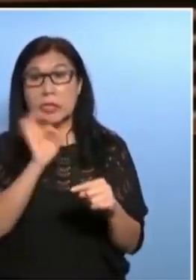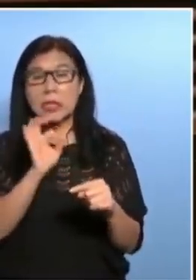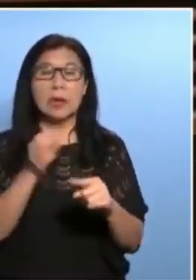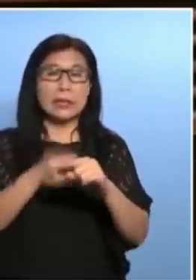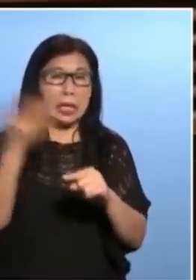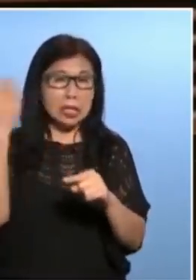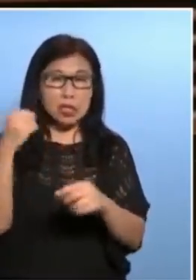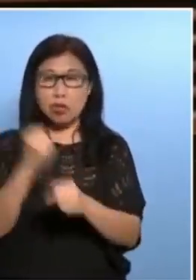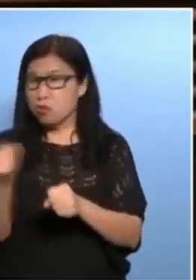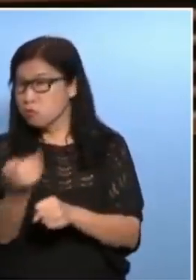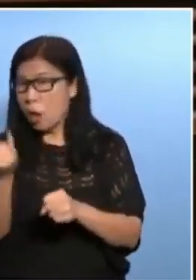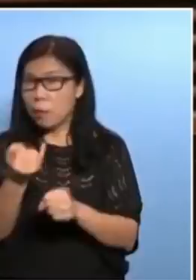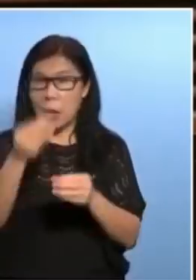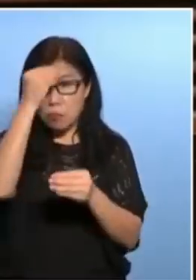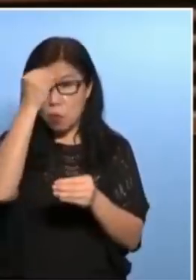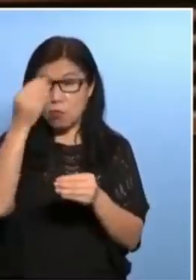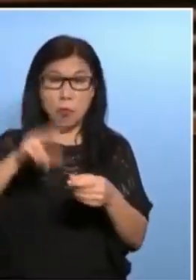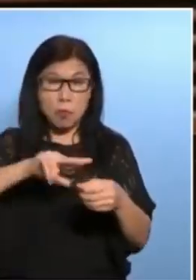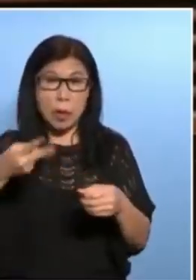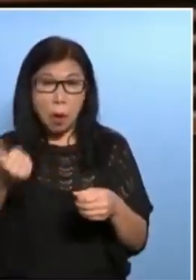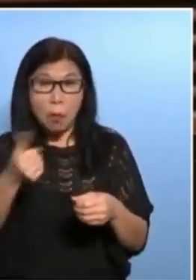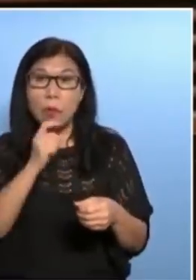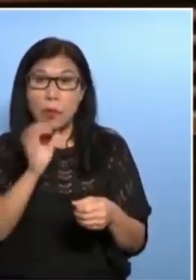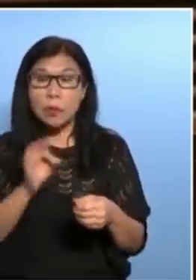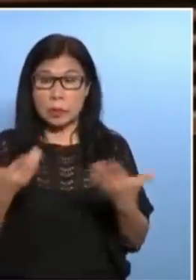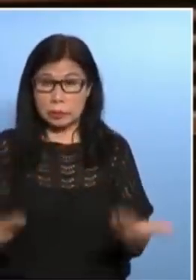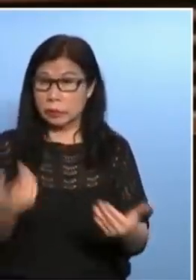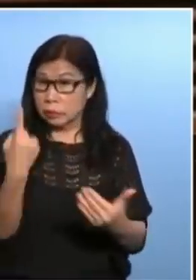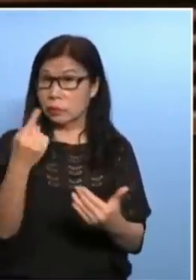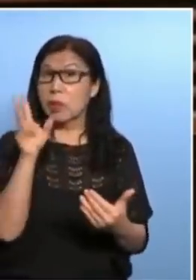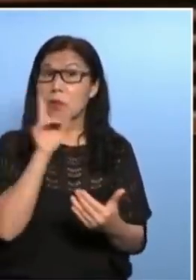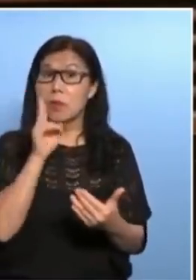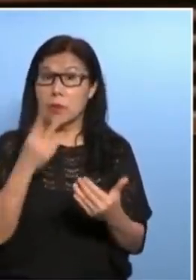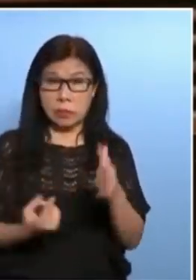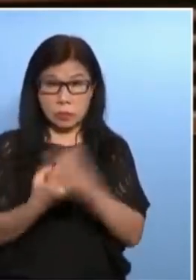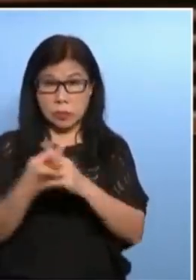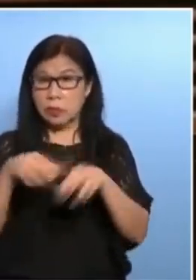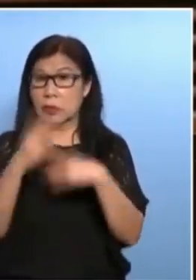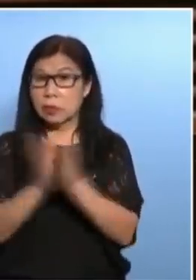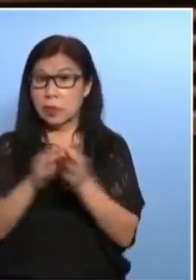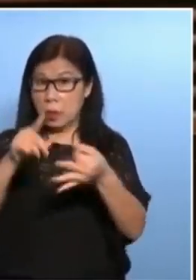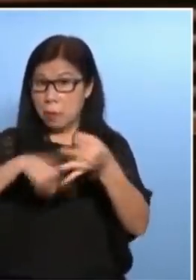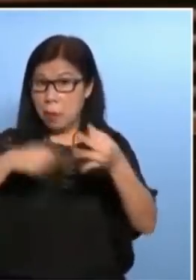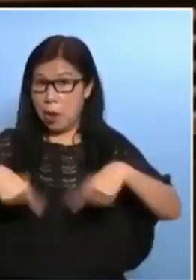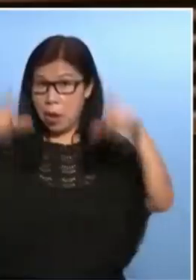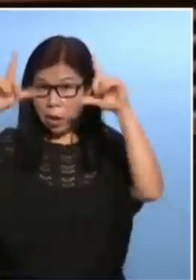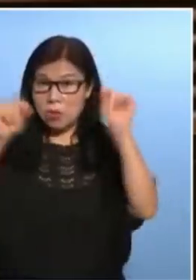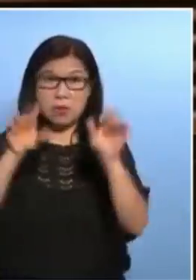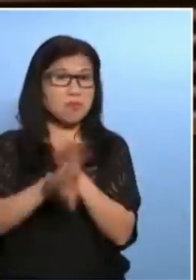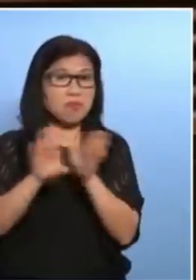取教训呢？主席，以下我用一个例子就是凸显到林郑月娥的这种虚